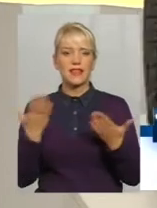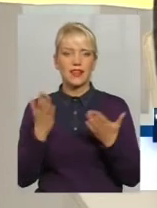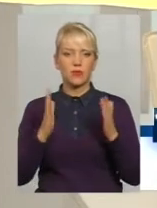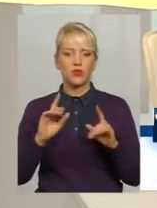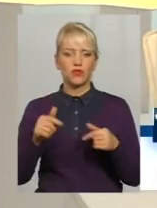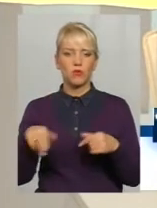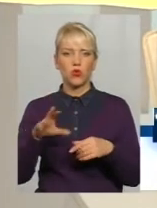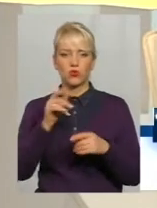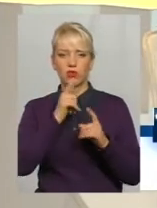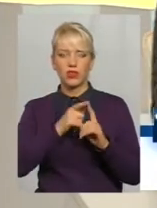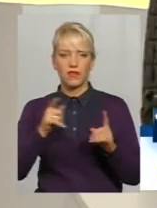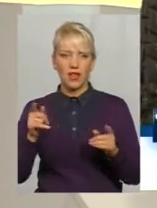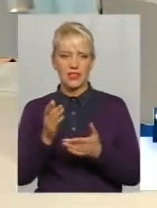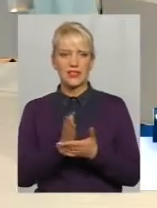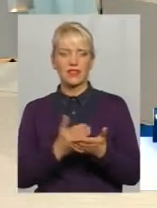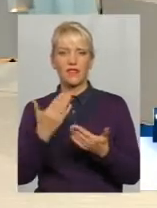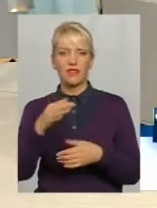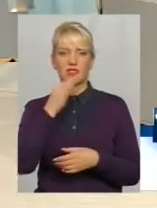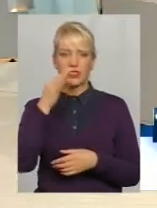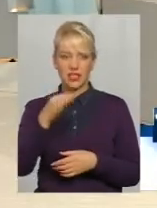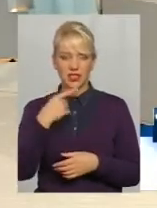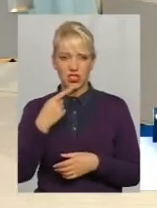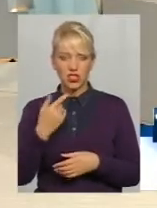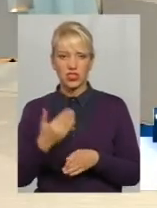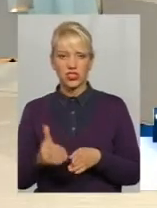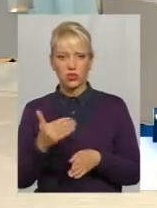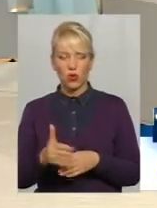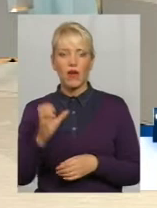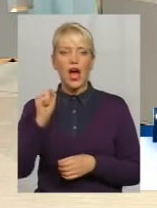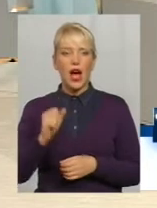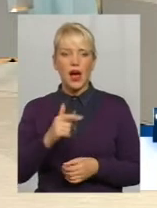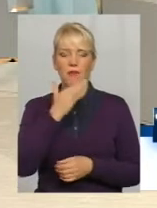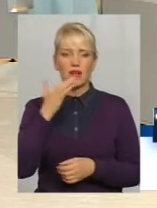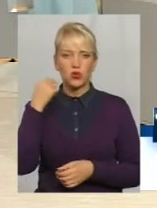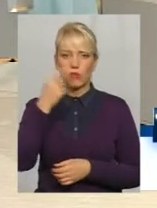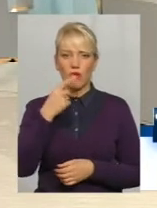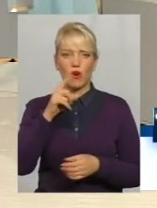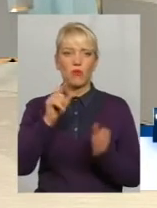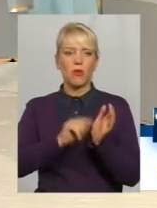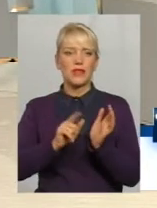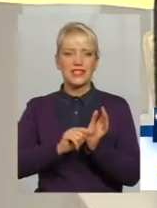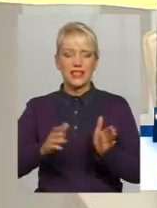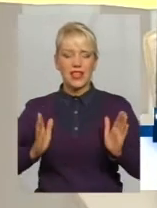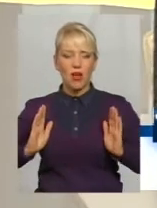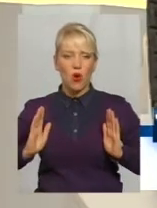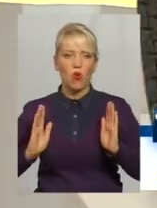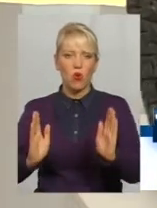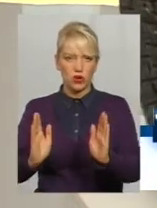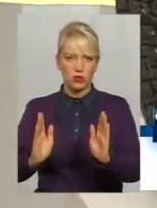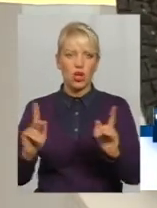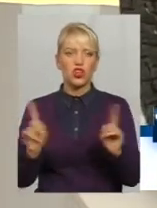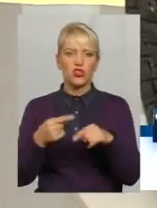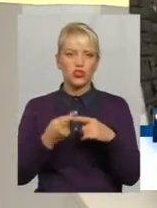до тривалості стажу, ви вже зазначили частково, а от багато мови йде про пенсійний коридор. Що це і для кого